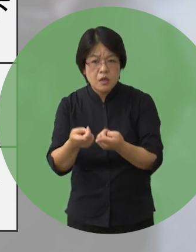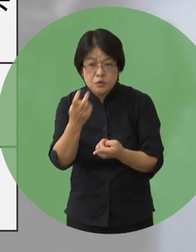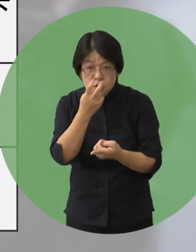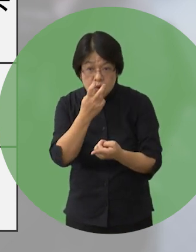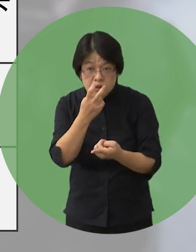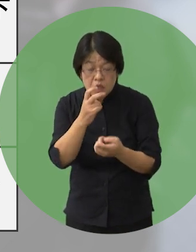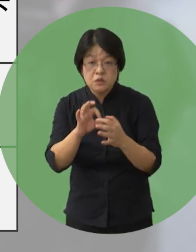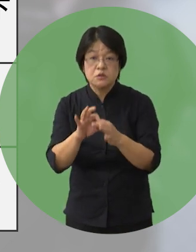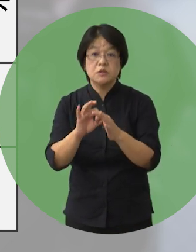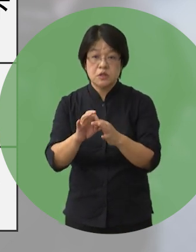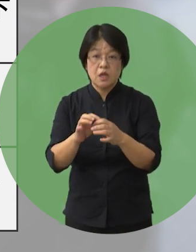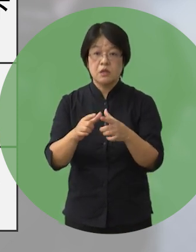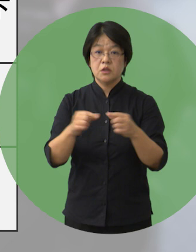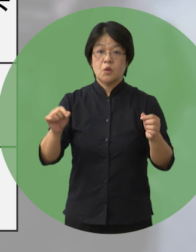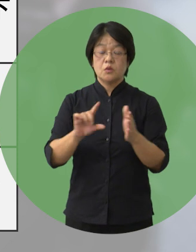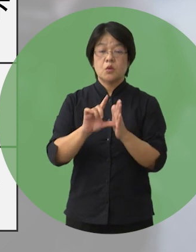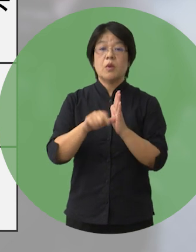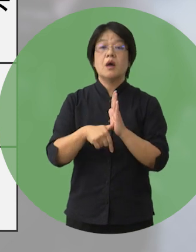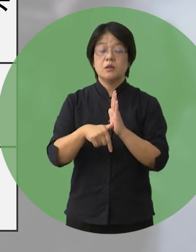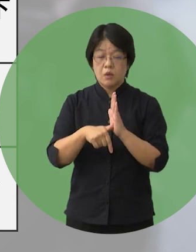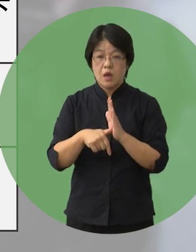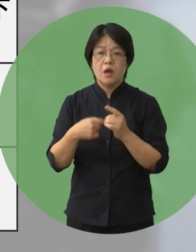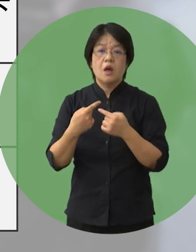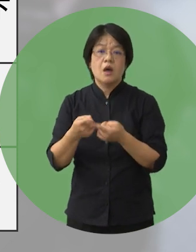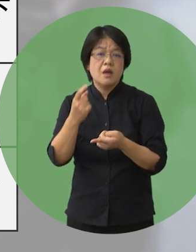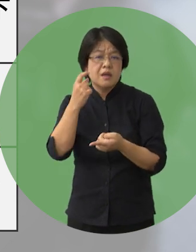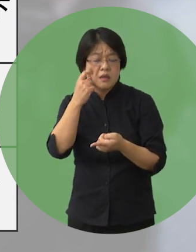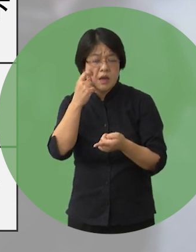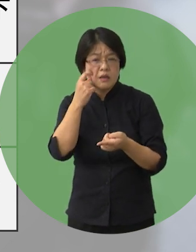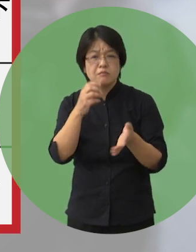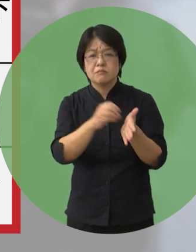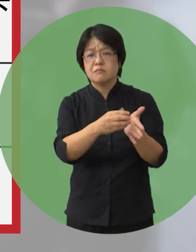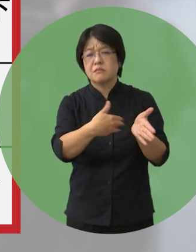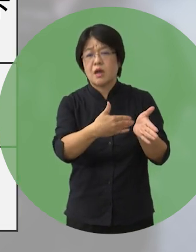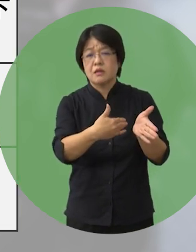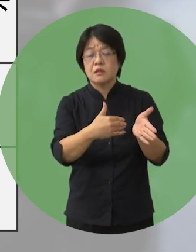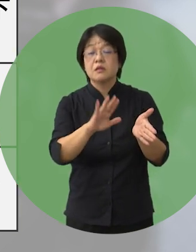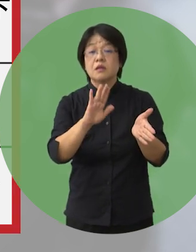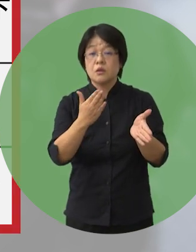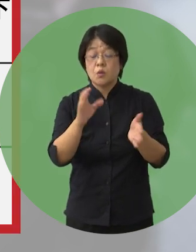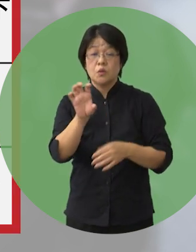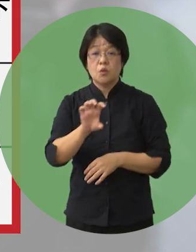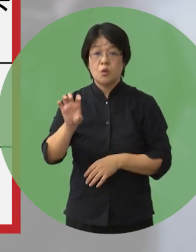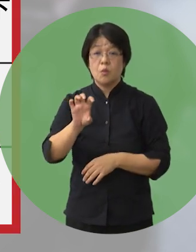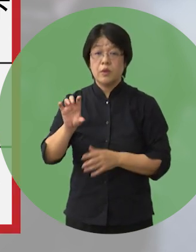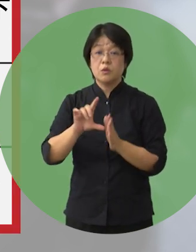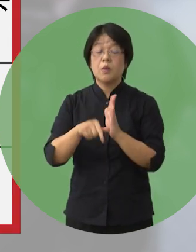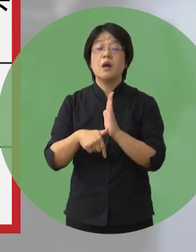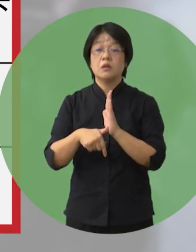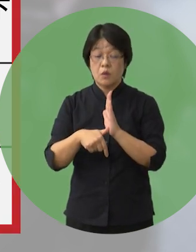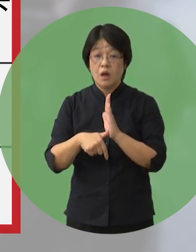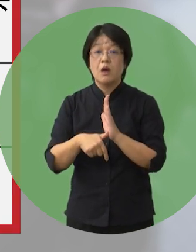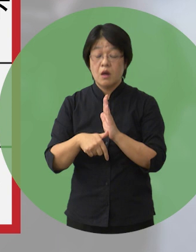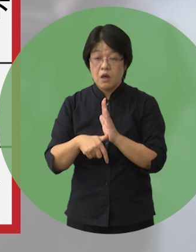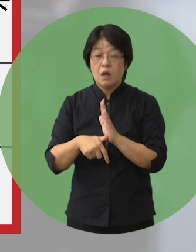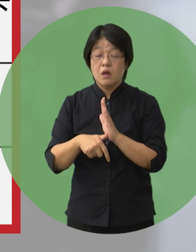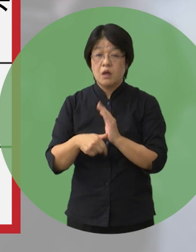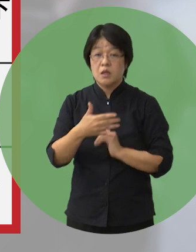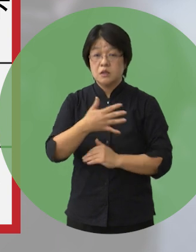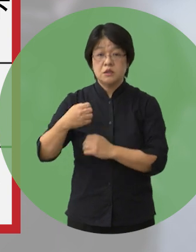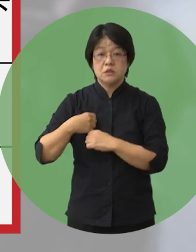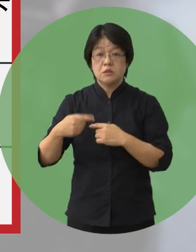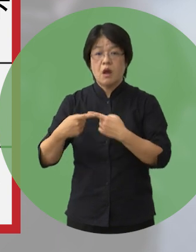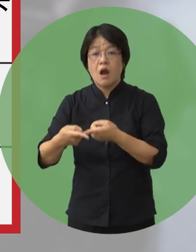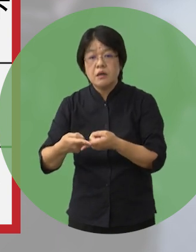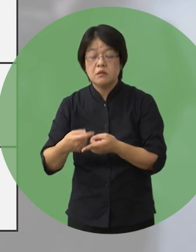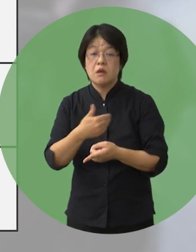定では日本側の立ち入り権が明記されていませんが、ヨーロッパ4カ国では立ち入り権が確保されています